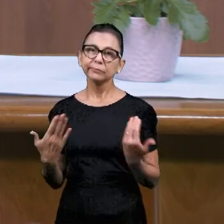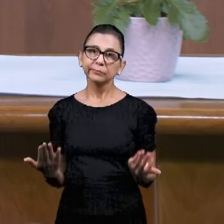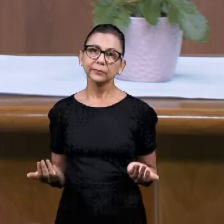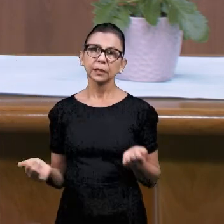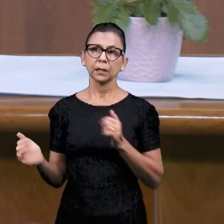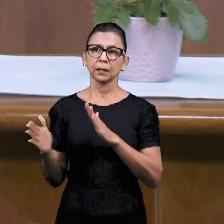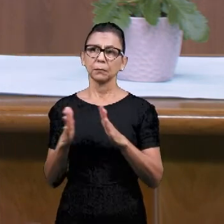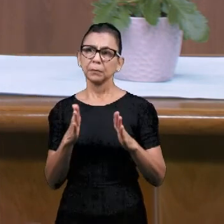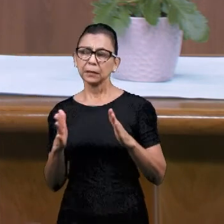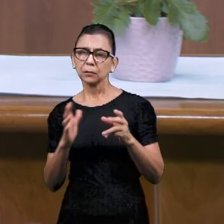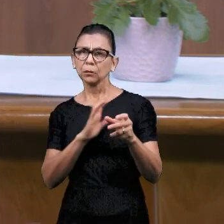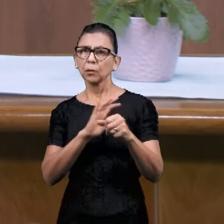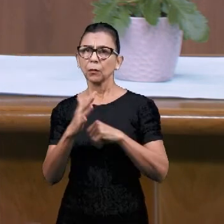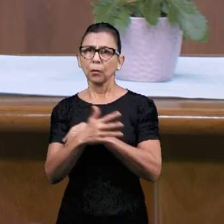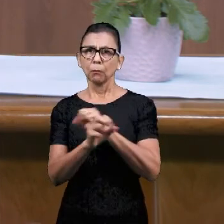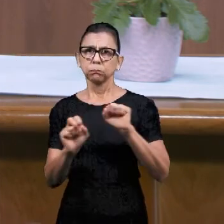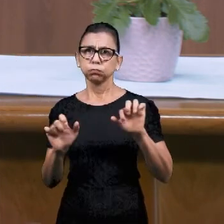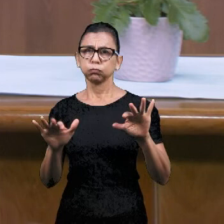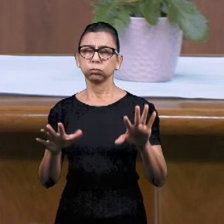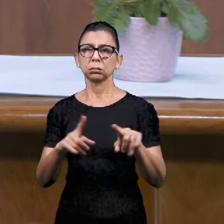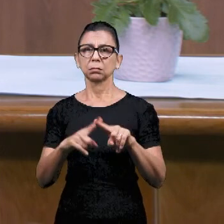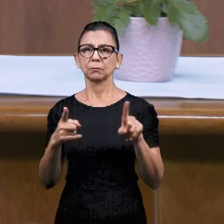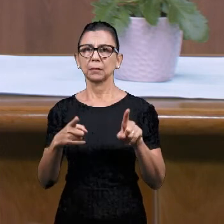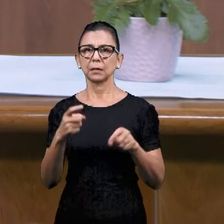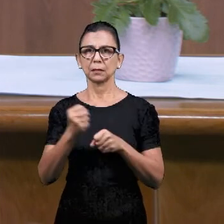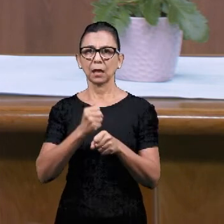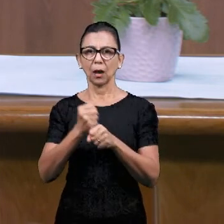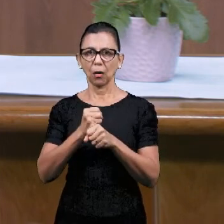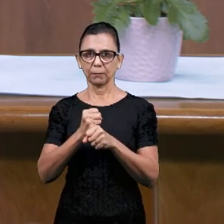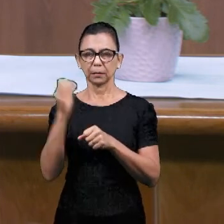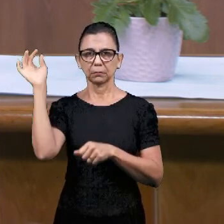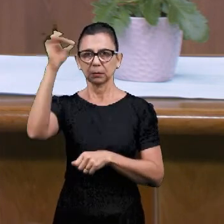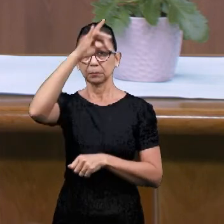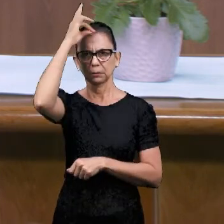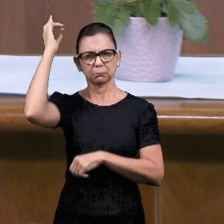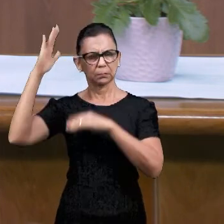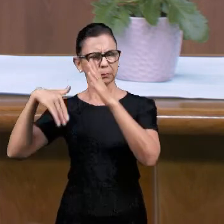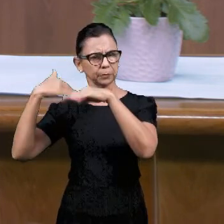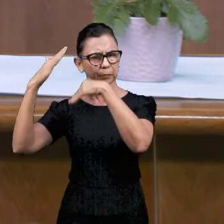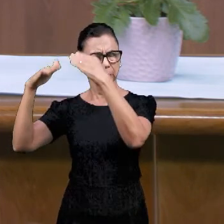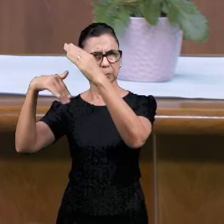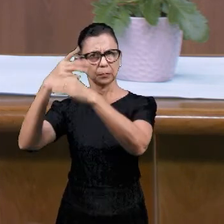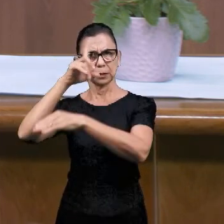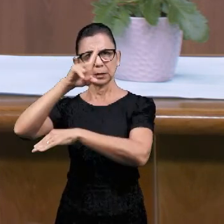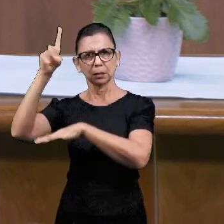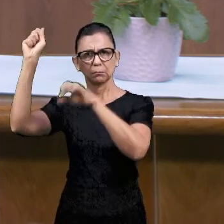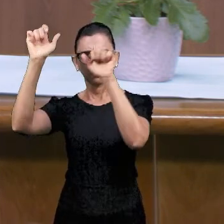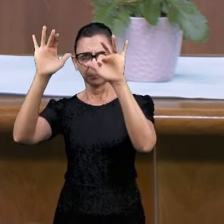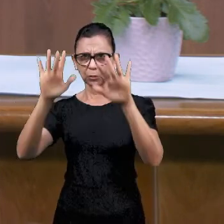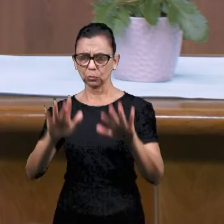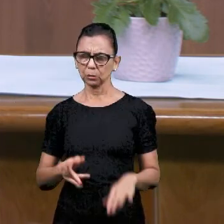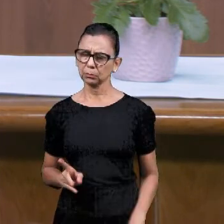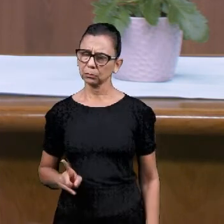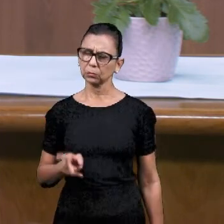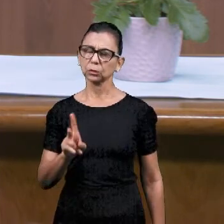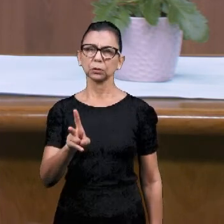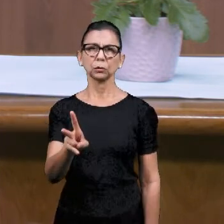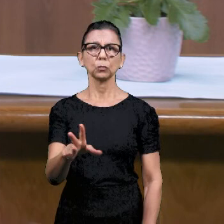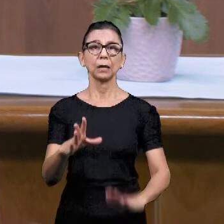situation globale par laquelle nous passons, l'œuvre du Saint-Esprit continue à grandir. Le Seigneur continue à bénir. Les